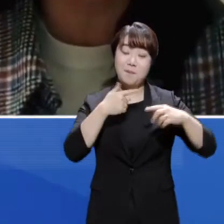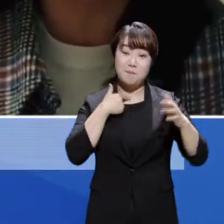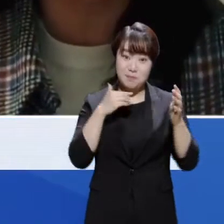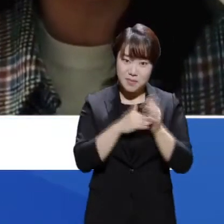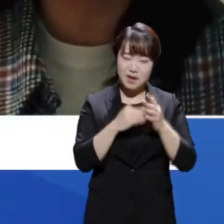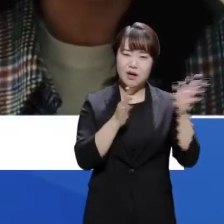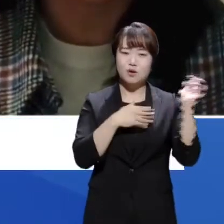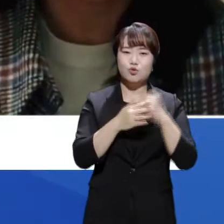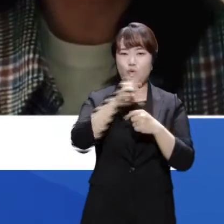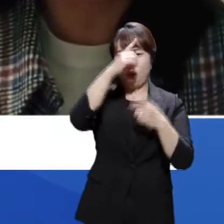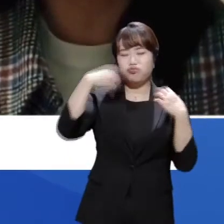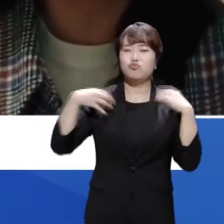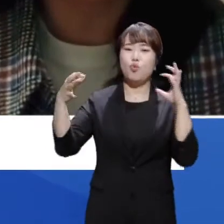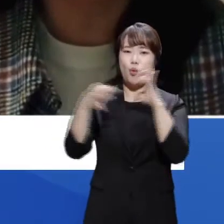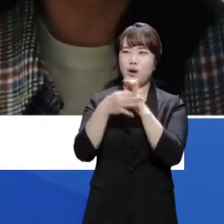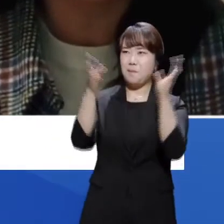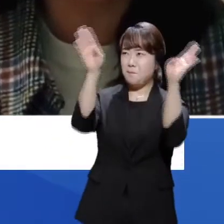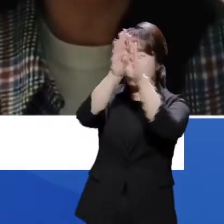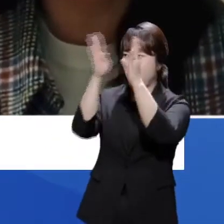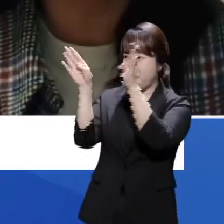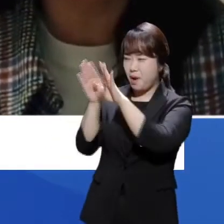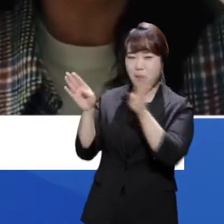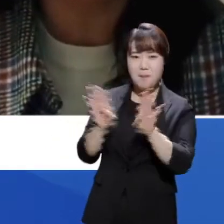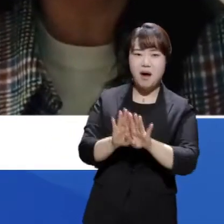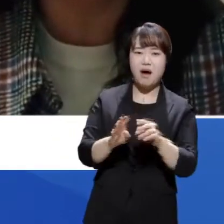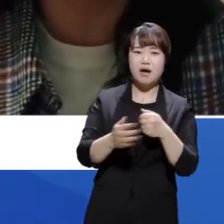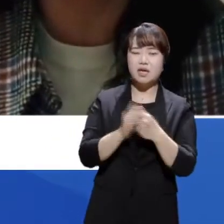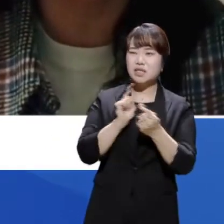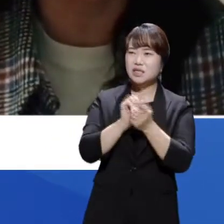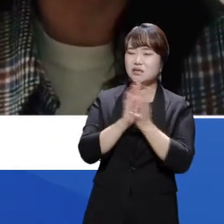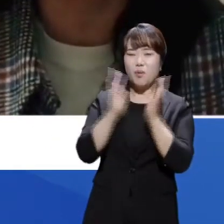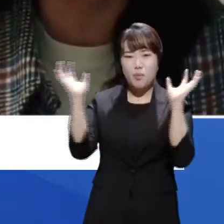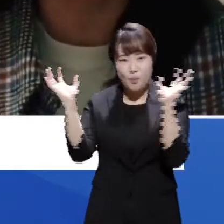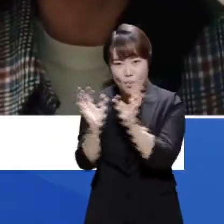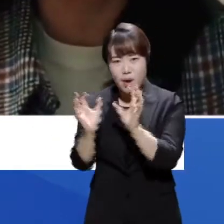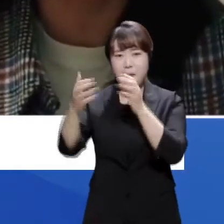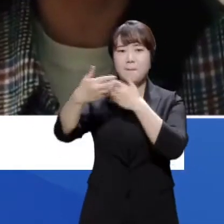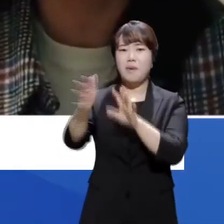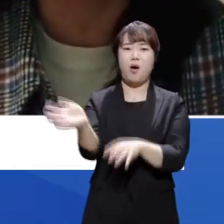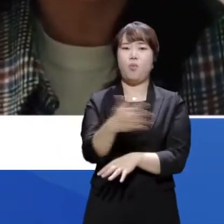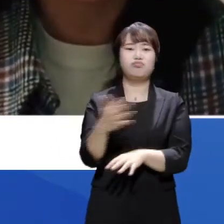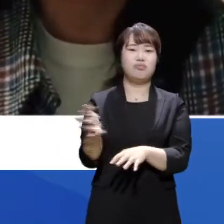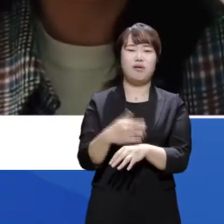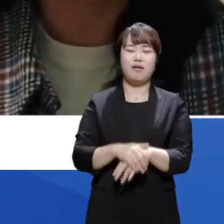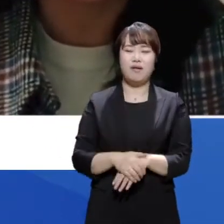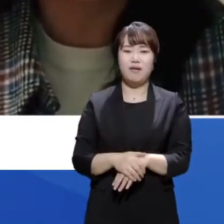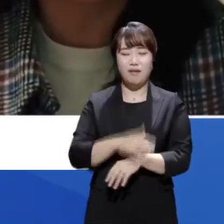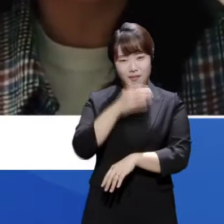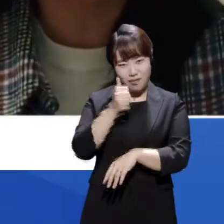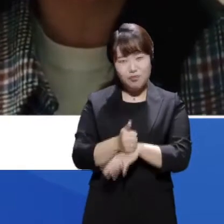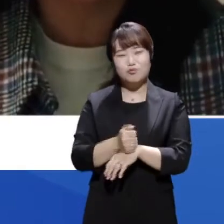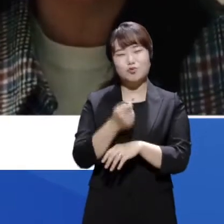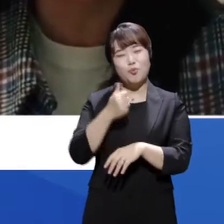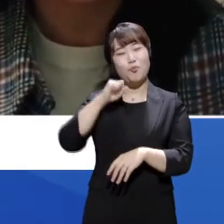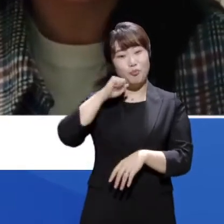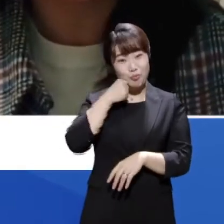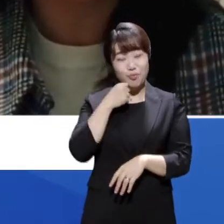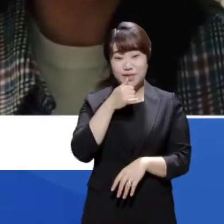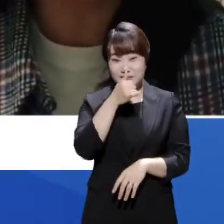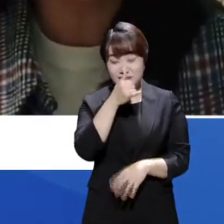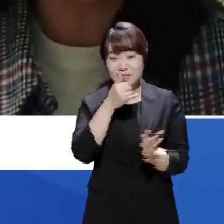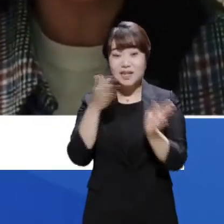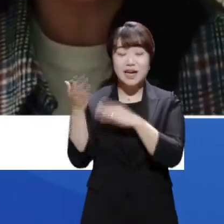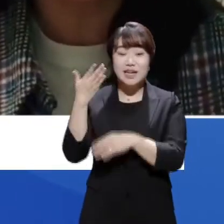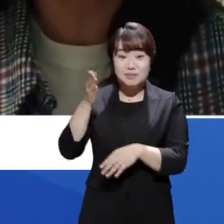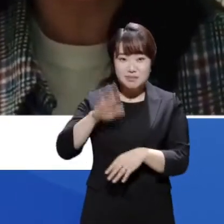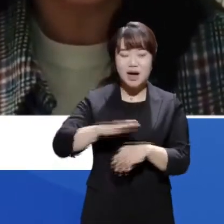좀 폐쇄되면서 직접 이것을 준비하고 소통할 수 있는 공간 자체가 없어서 그런 어려움이 또 컸고요.